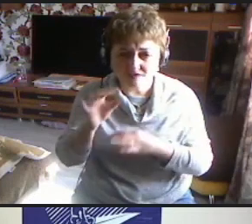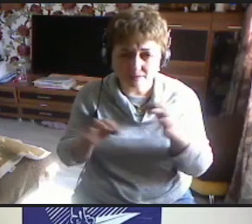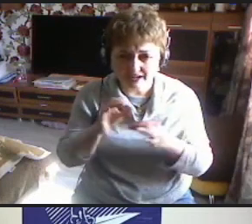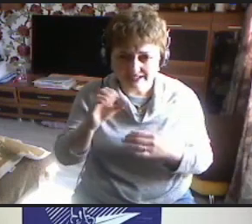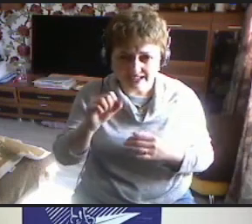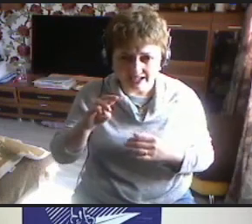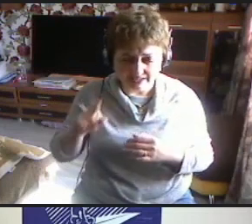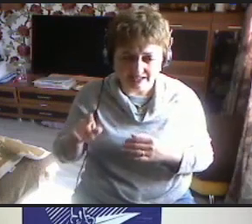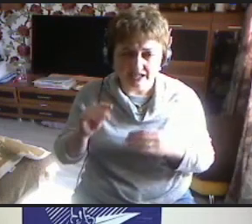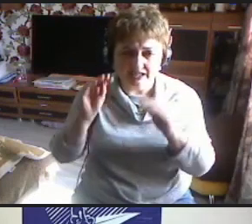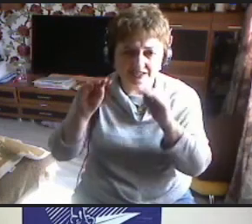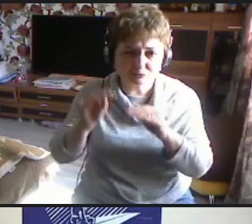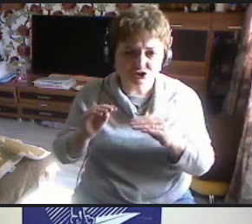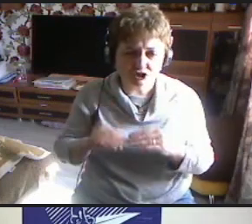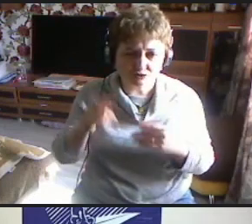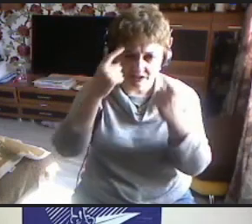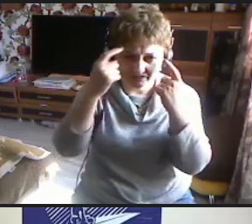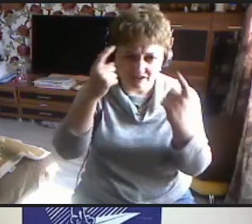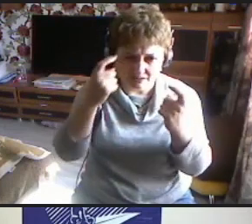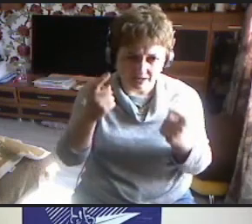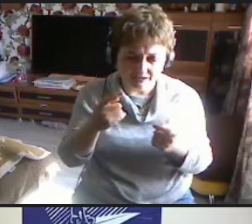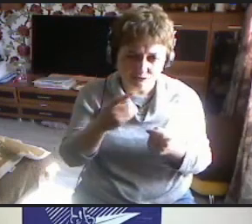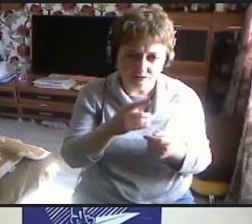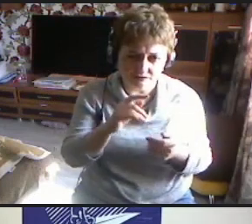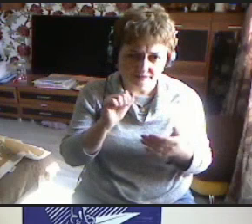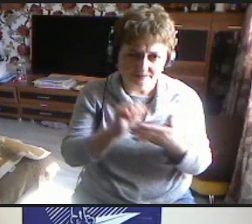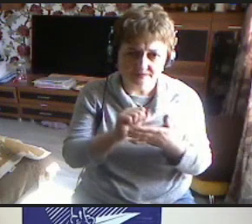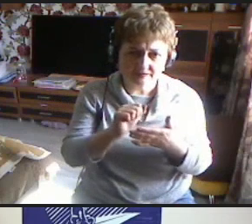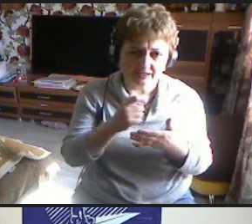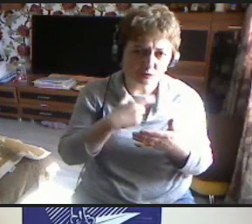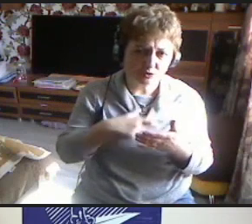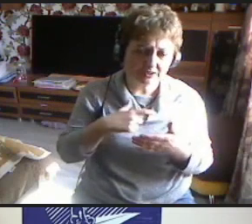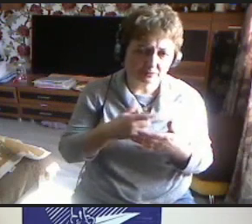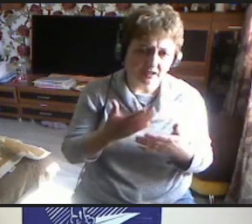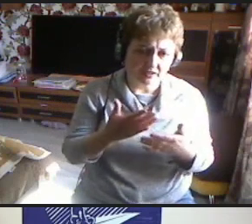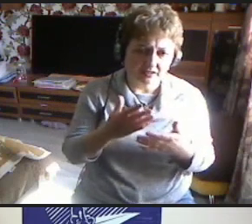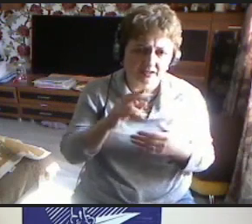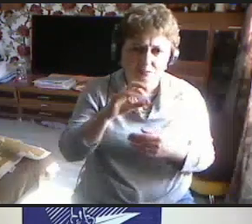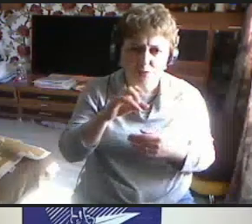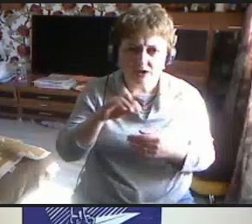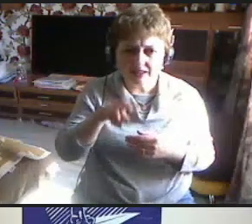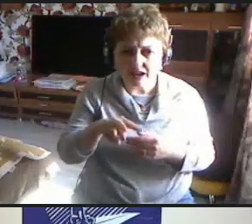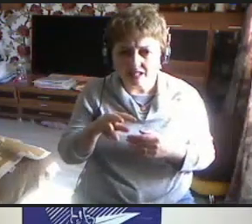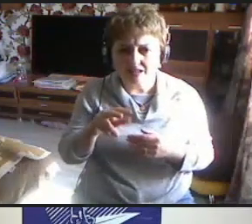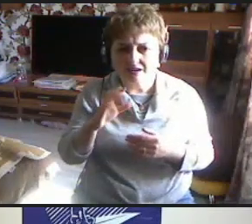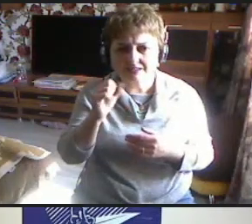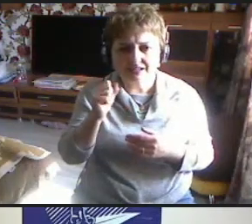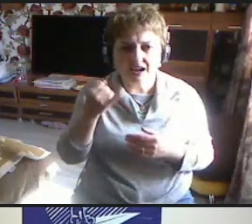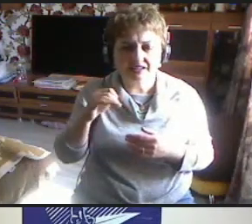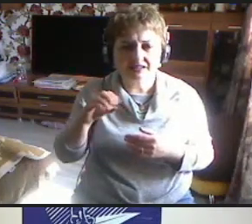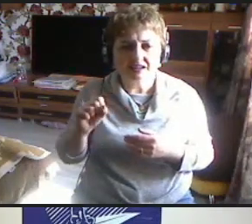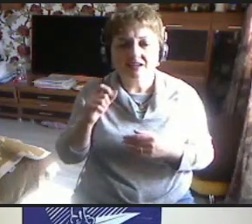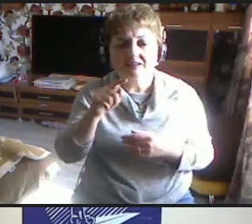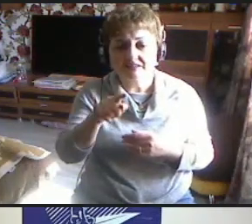эту информацию, ну, вот у себя там на портале, на сайте. Поэтому вы тоже должны в